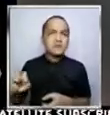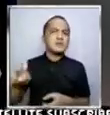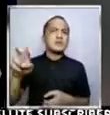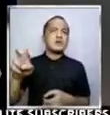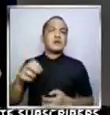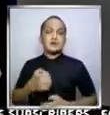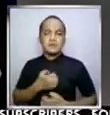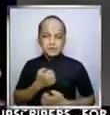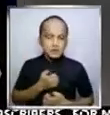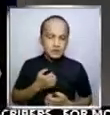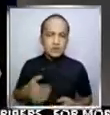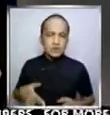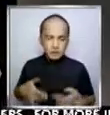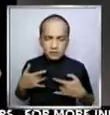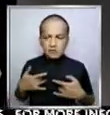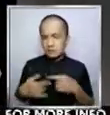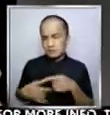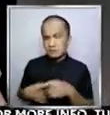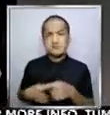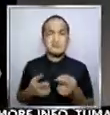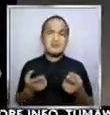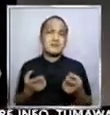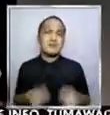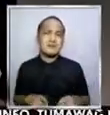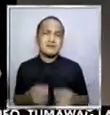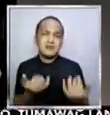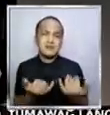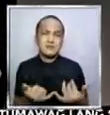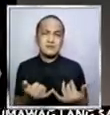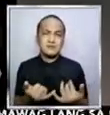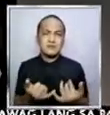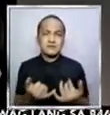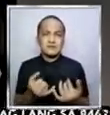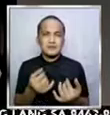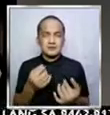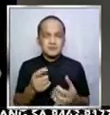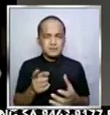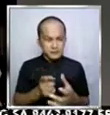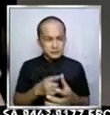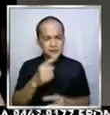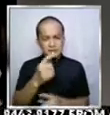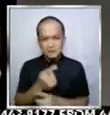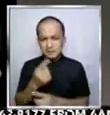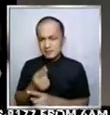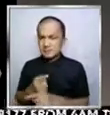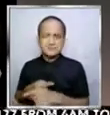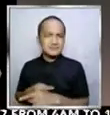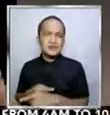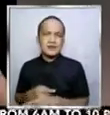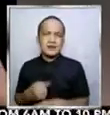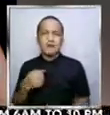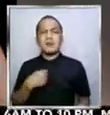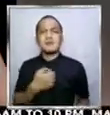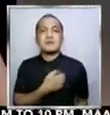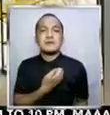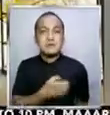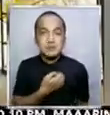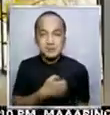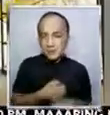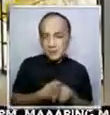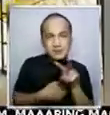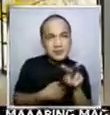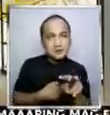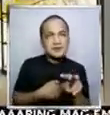life. Tapos ganito yung mga first few months niya. So yun, naging emotional. Actually, every time I sing that song, umiiyak